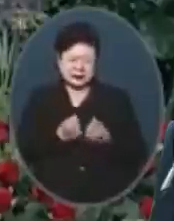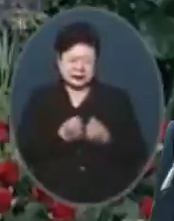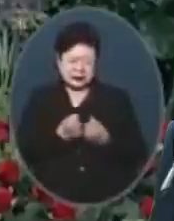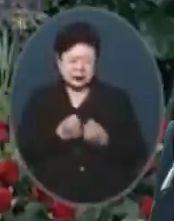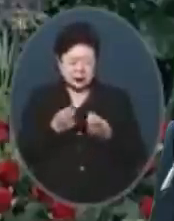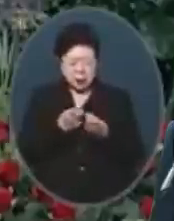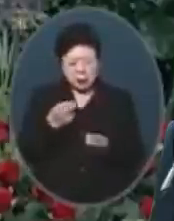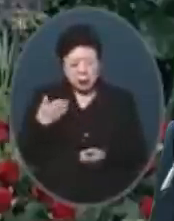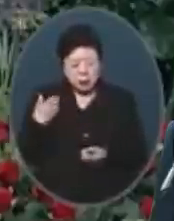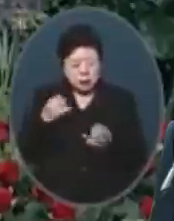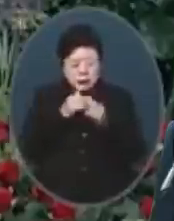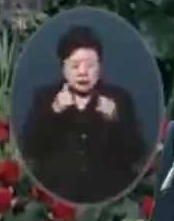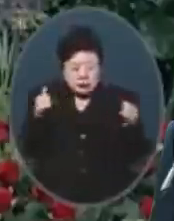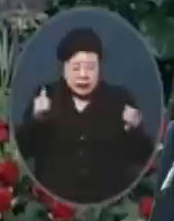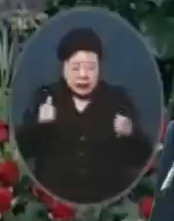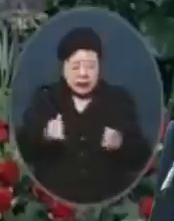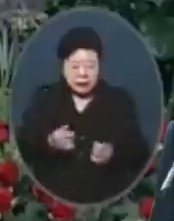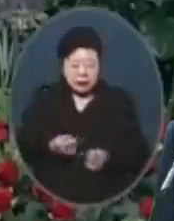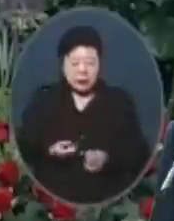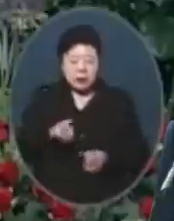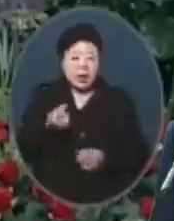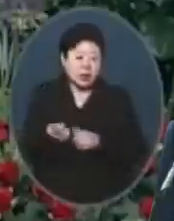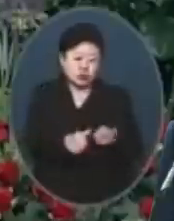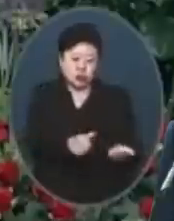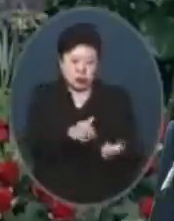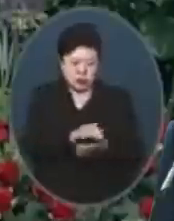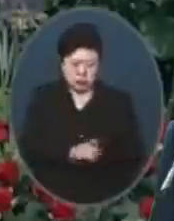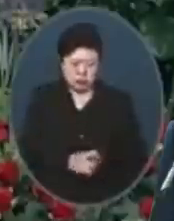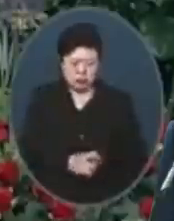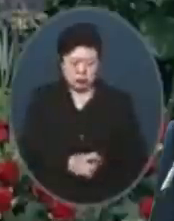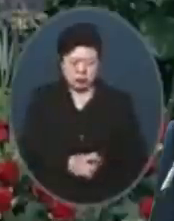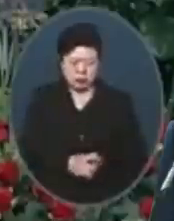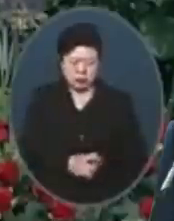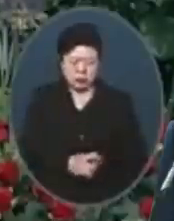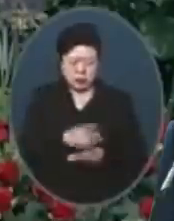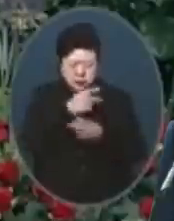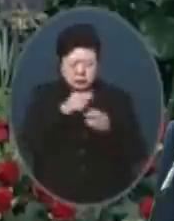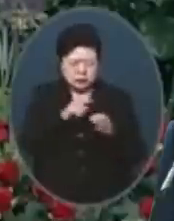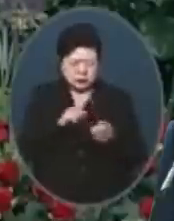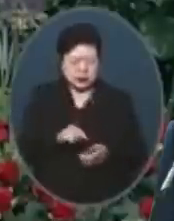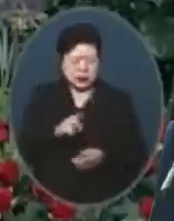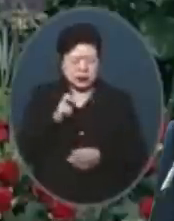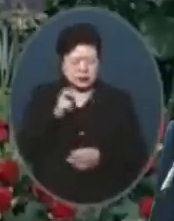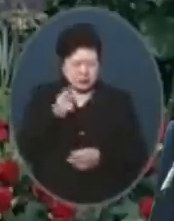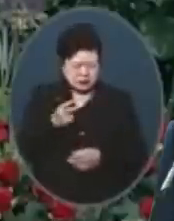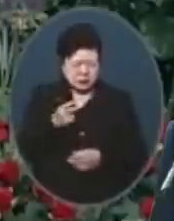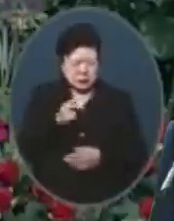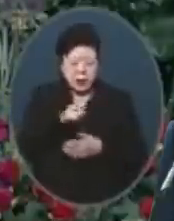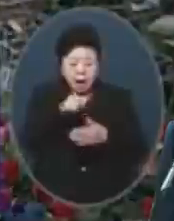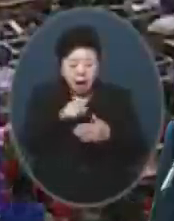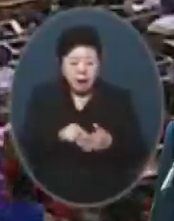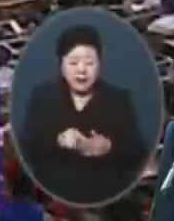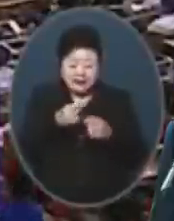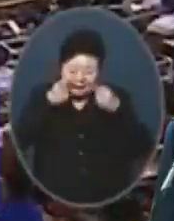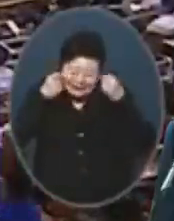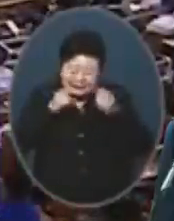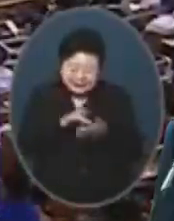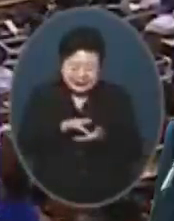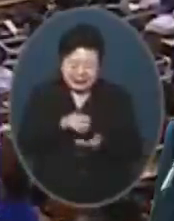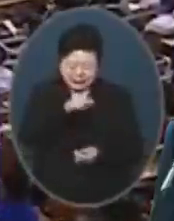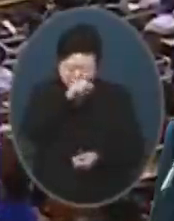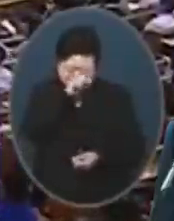사람은 일찍이 죽는다고 말했습니다. 잠언서 17장 22절에 마음의 즐거움은